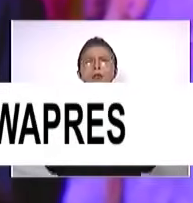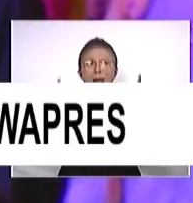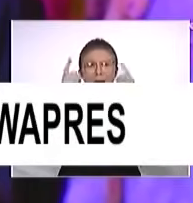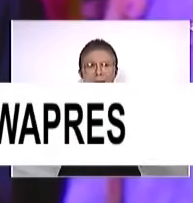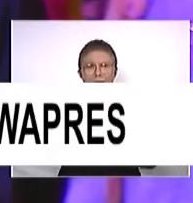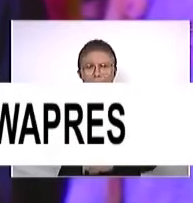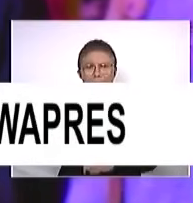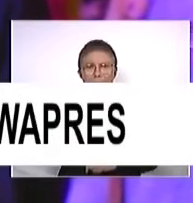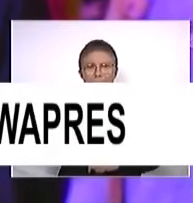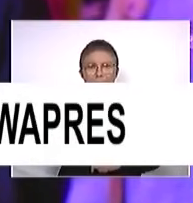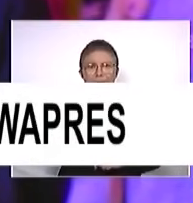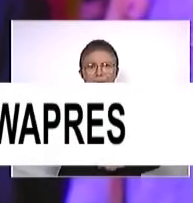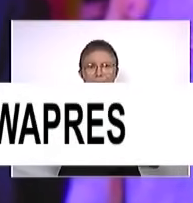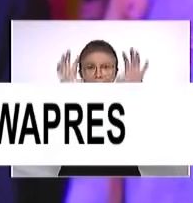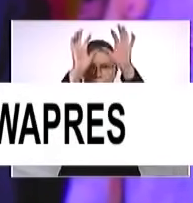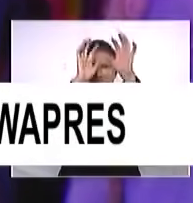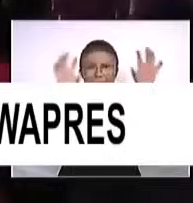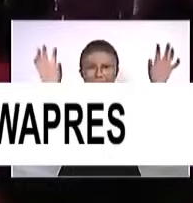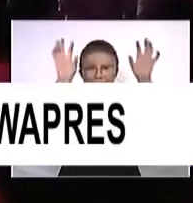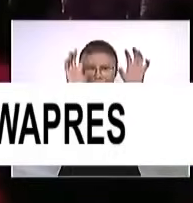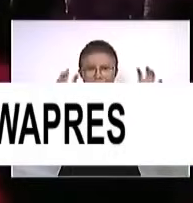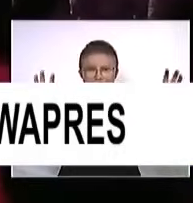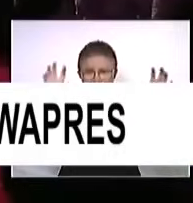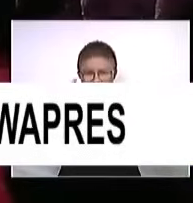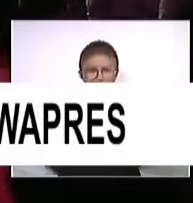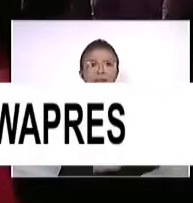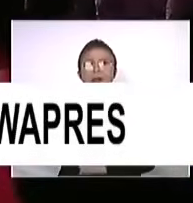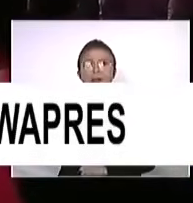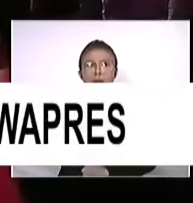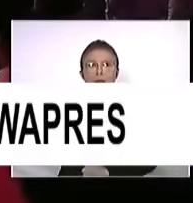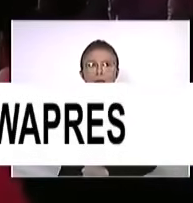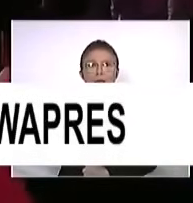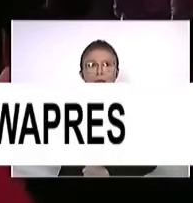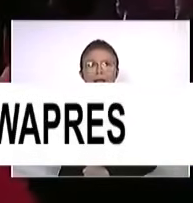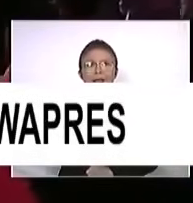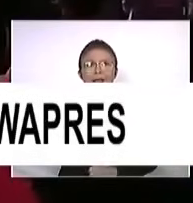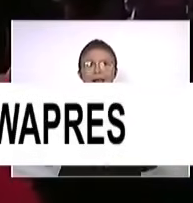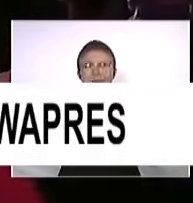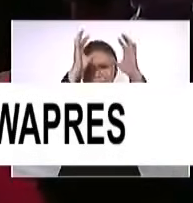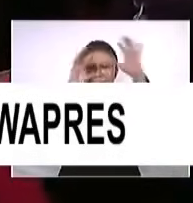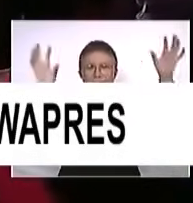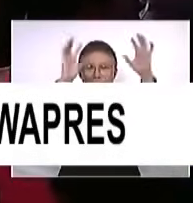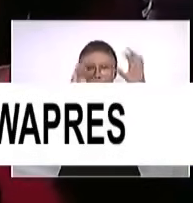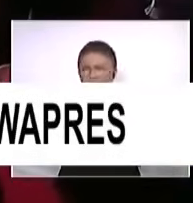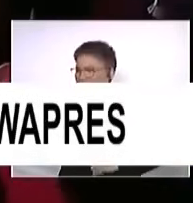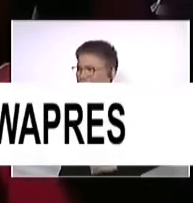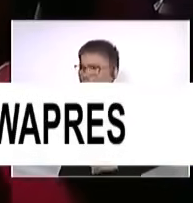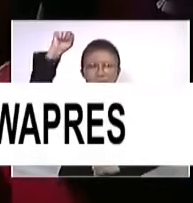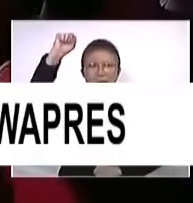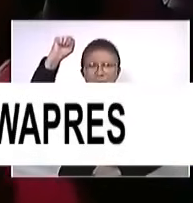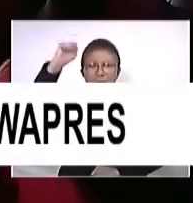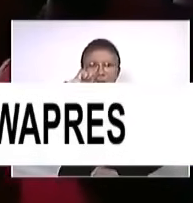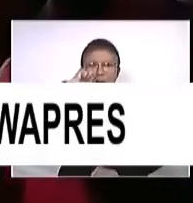ee sebuah fenomena yang umum ya fenomena yang comonense fenomena yang memang terjadi di masyarakat disampaikan